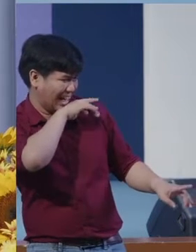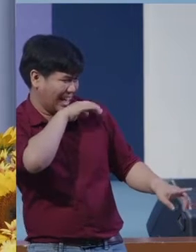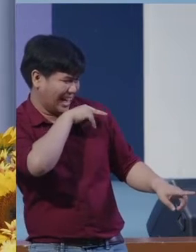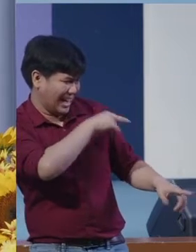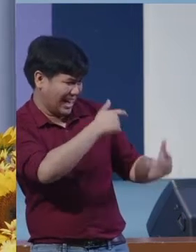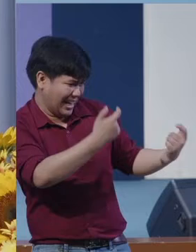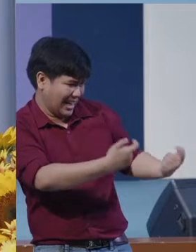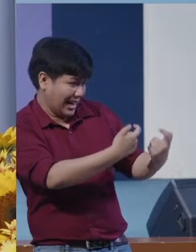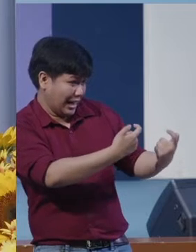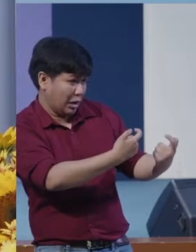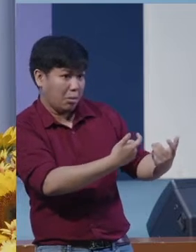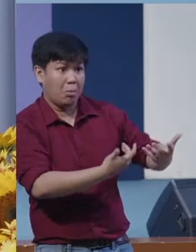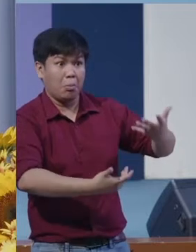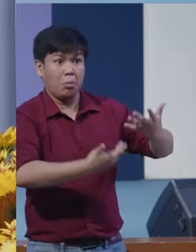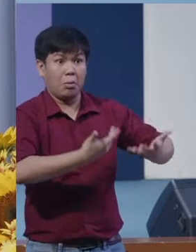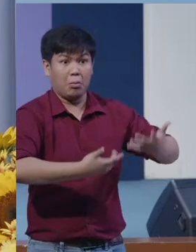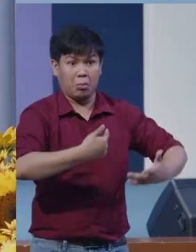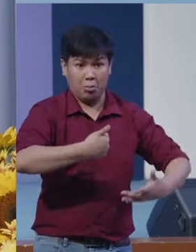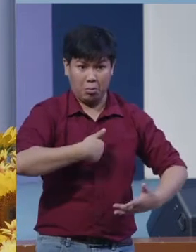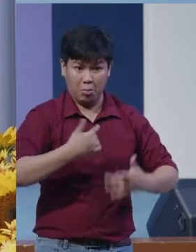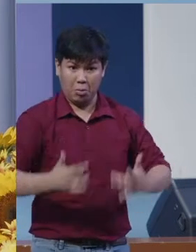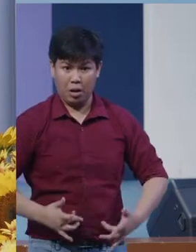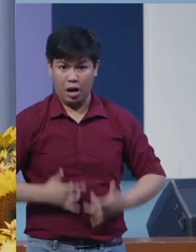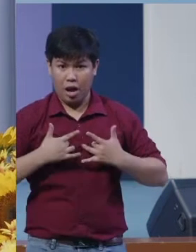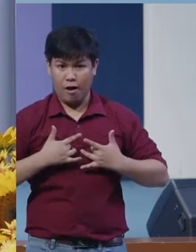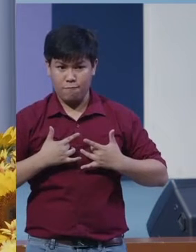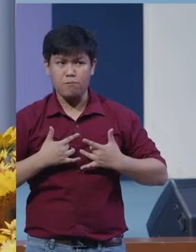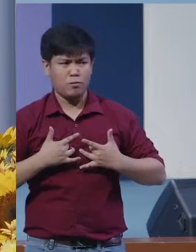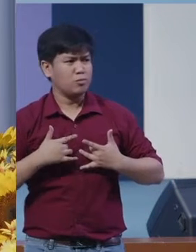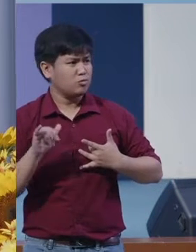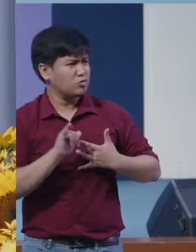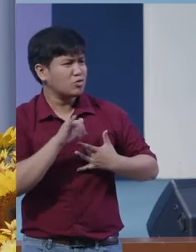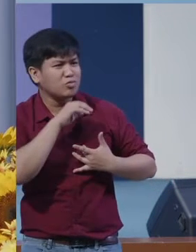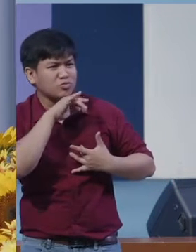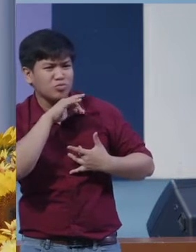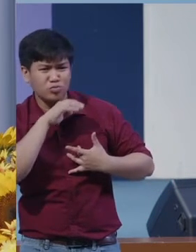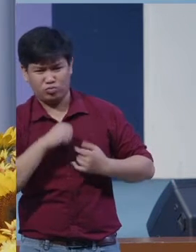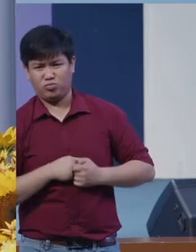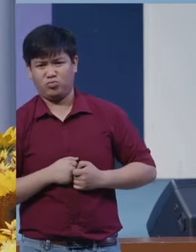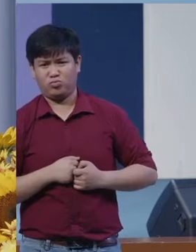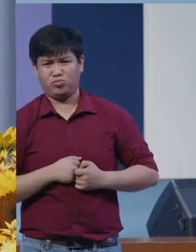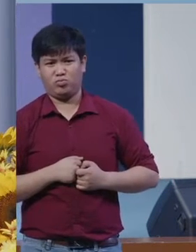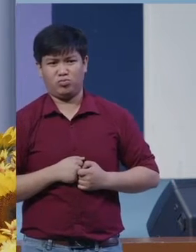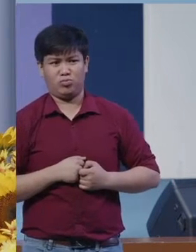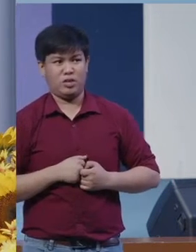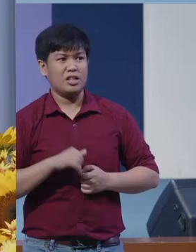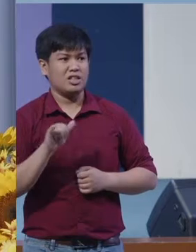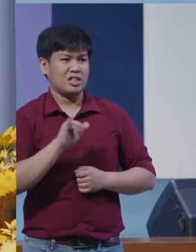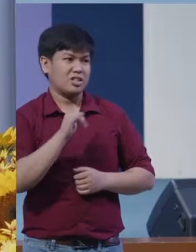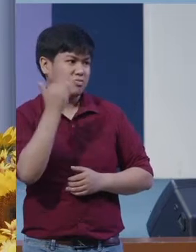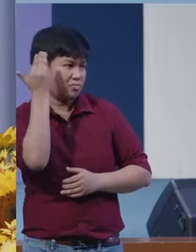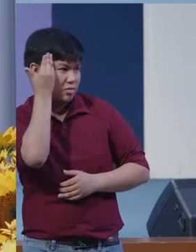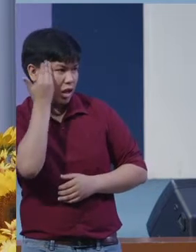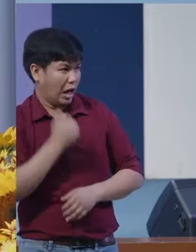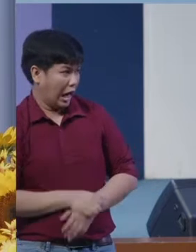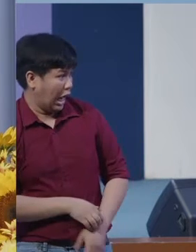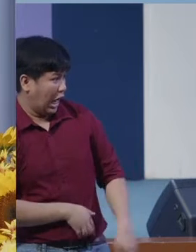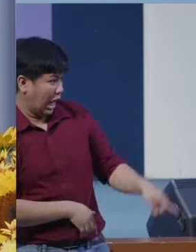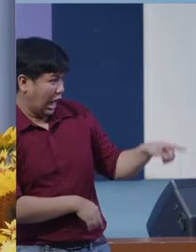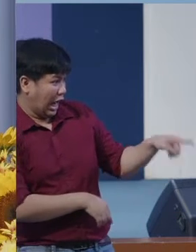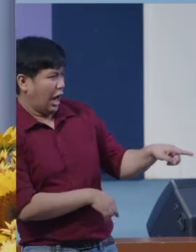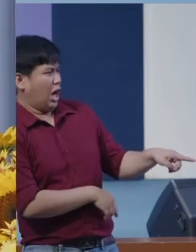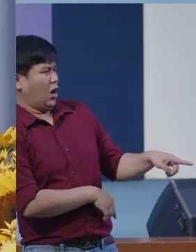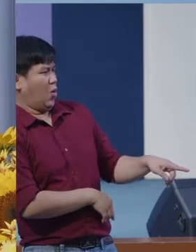nangyayari dito? Yung nagja-judge unfairly ay isang hypocrite. Hinuhusgahan niya ang